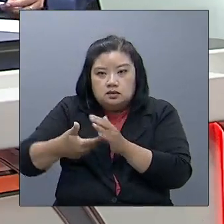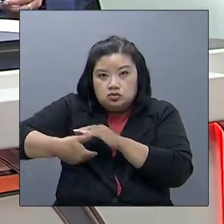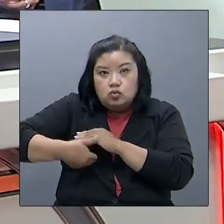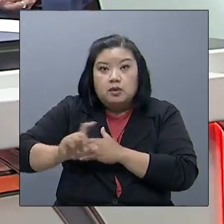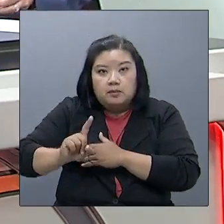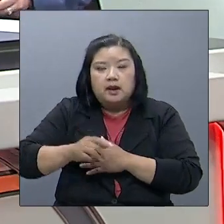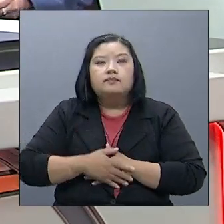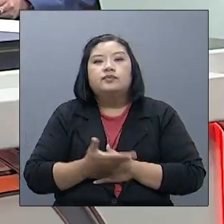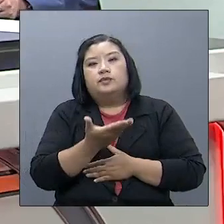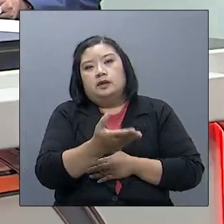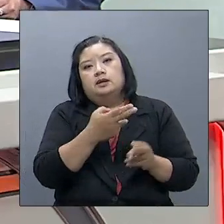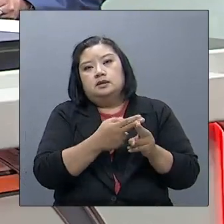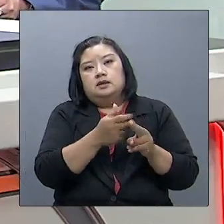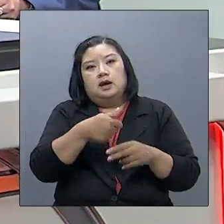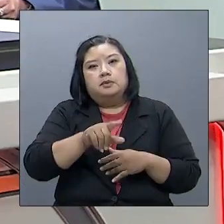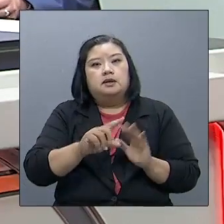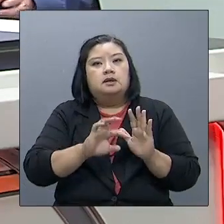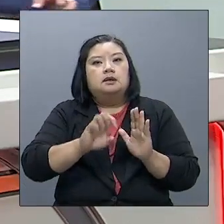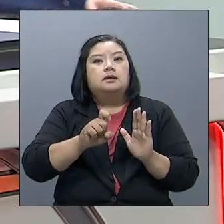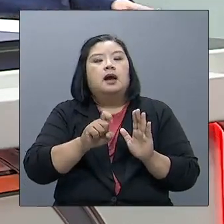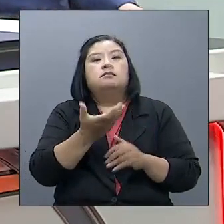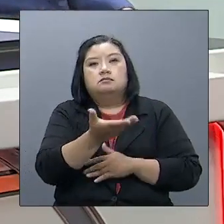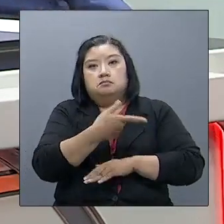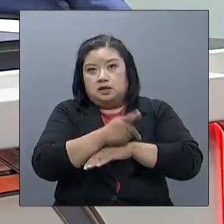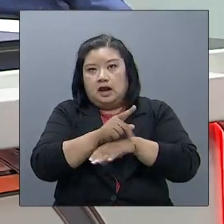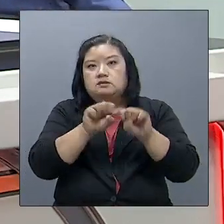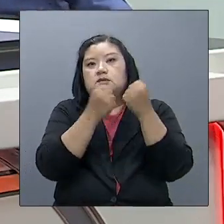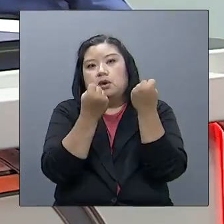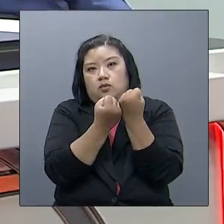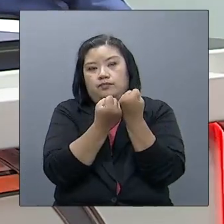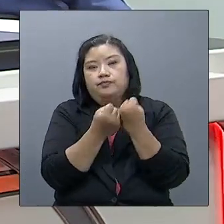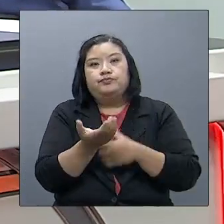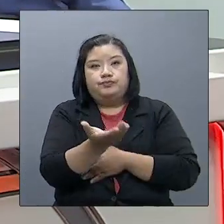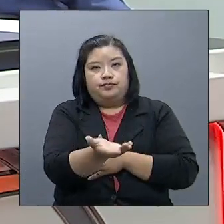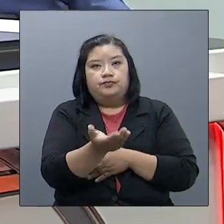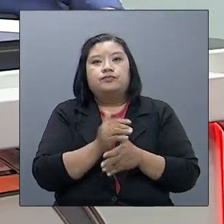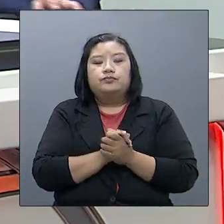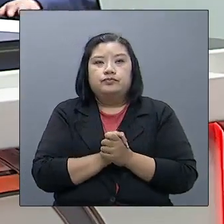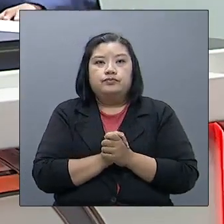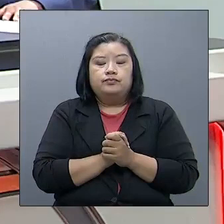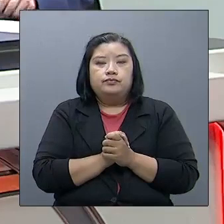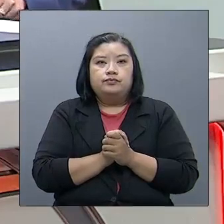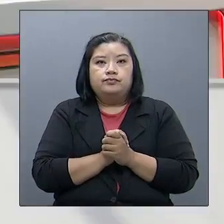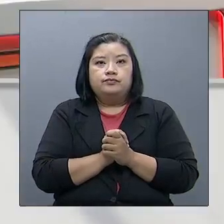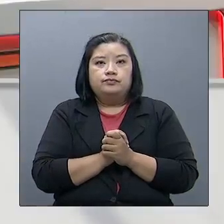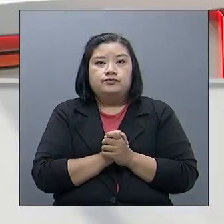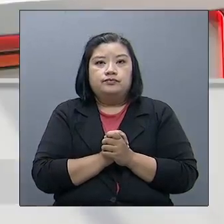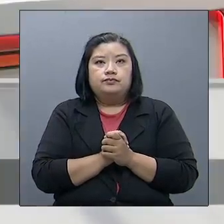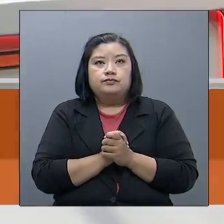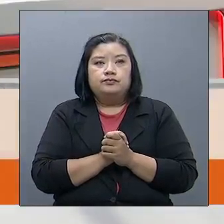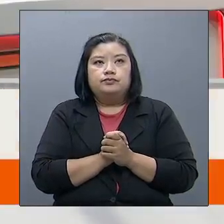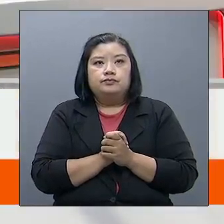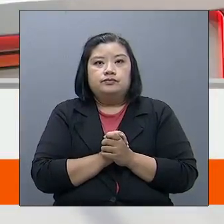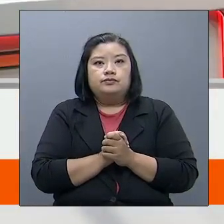เติมกับคุณอภิชาติไพรรุ่งเรืองประธานสหพันธ์การขนส่งทางบกแห่งประเทศไทยคุณอภิชาติสวัสดีค่ะ สวัสดีค่ะ สว ั สดีครับสวัสดี